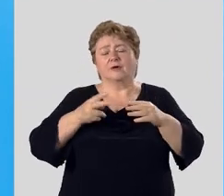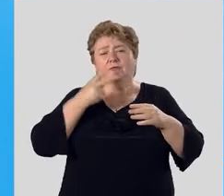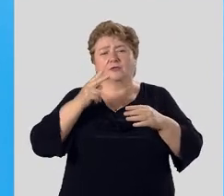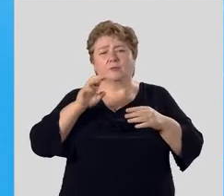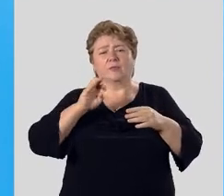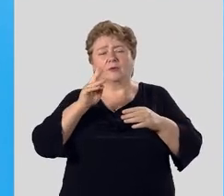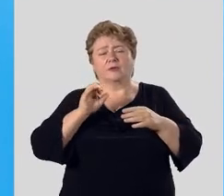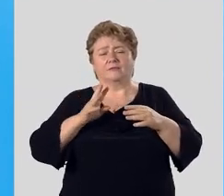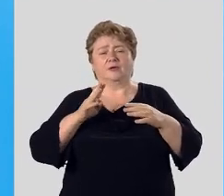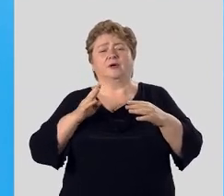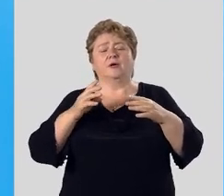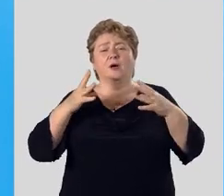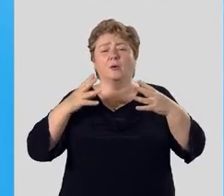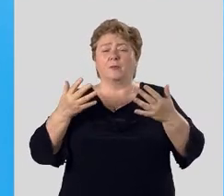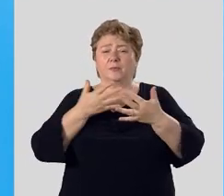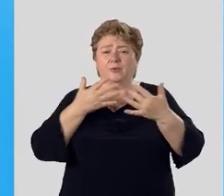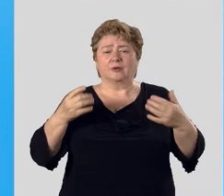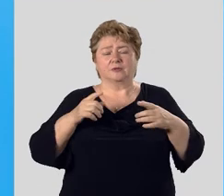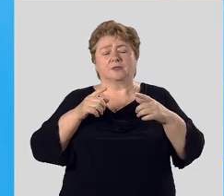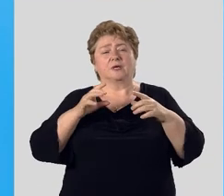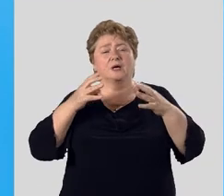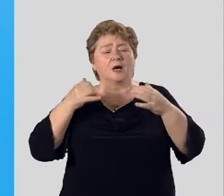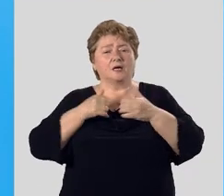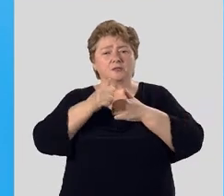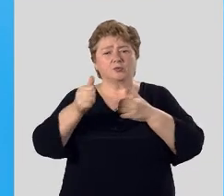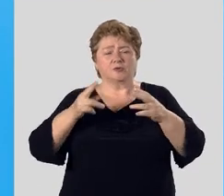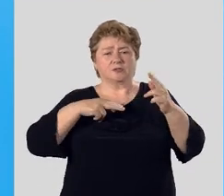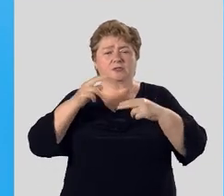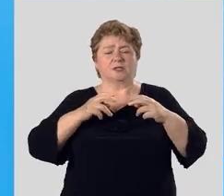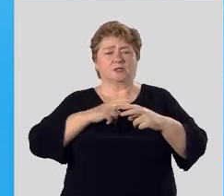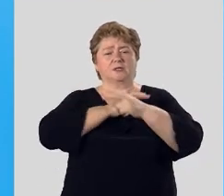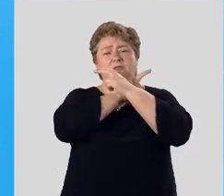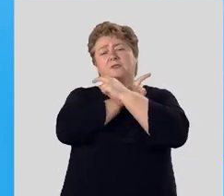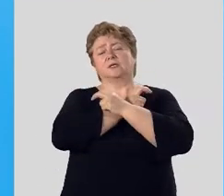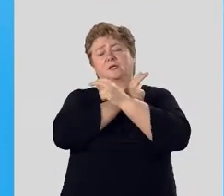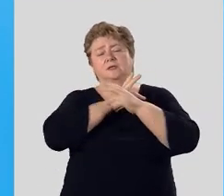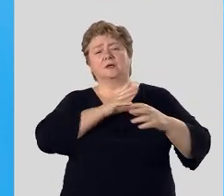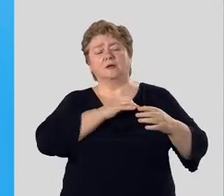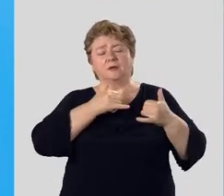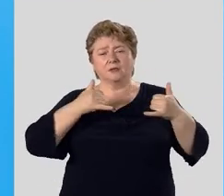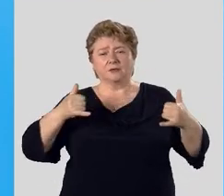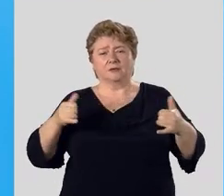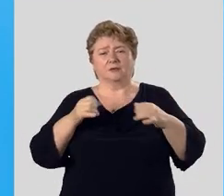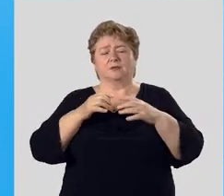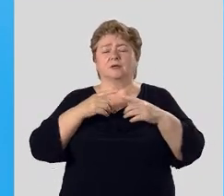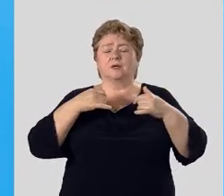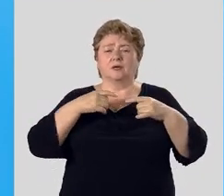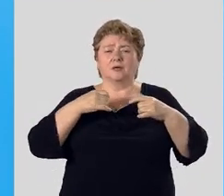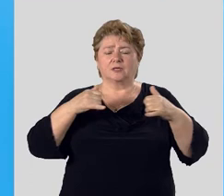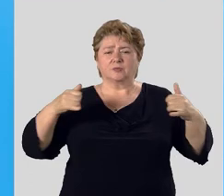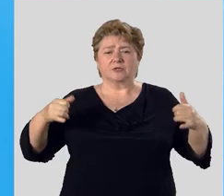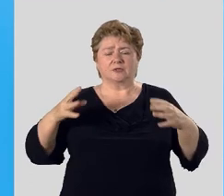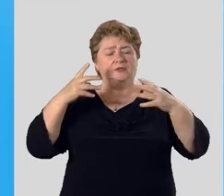вторичных половых признаков, то есть особенности строения скелета, развитие мускулатуры,